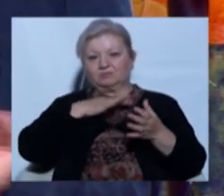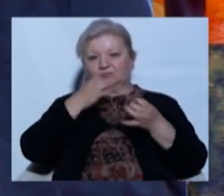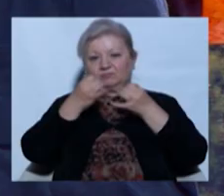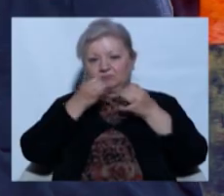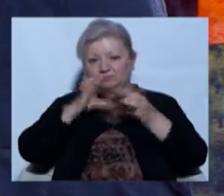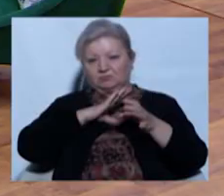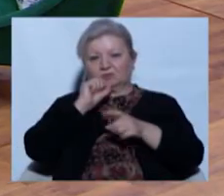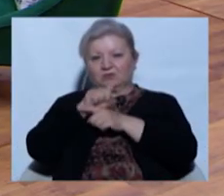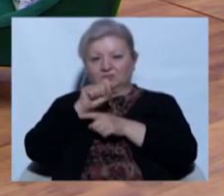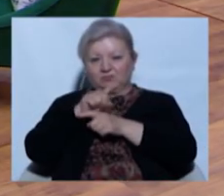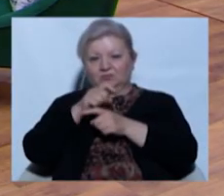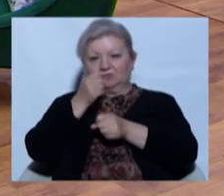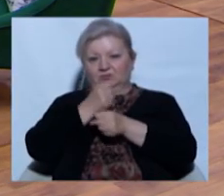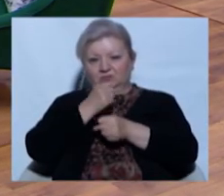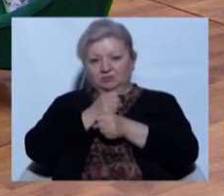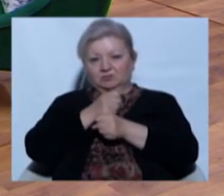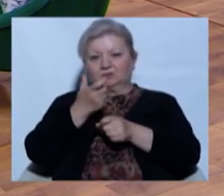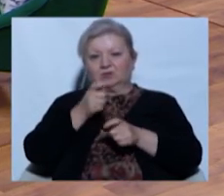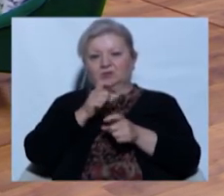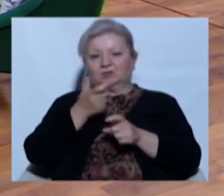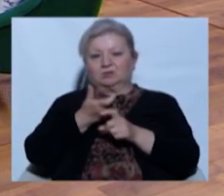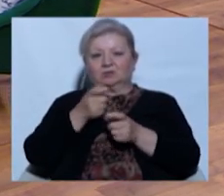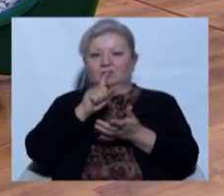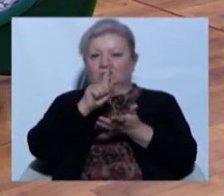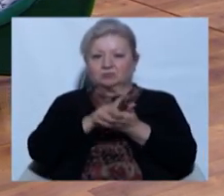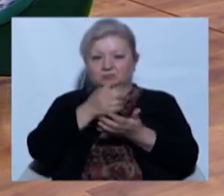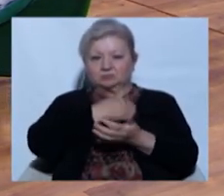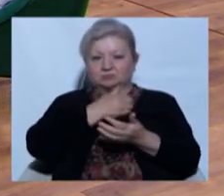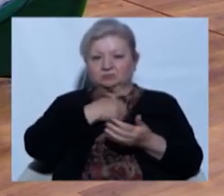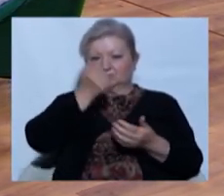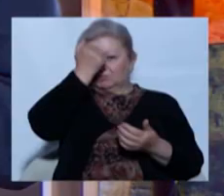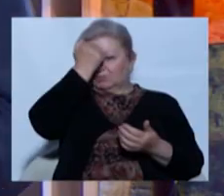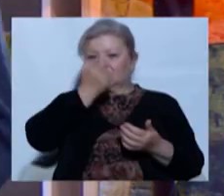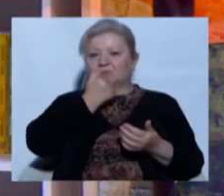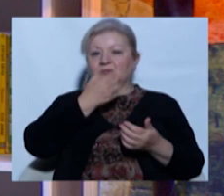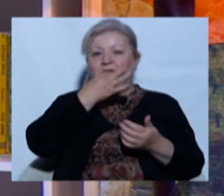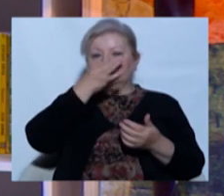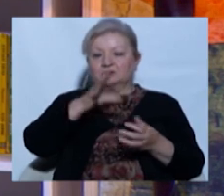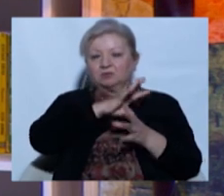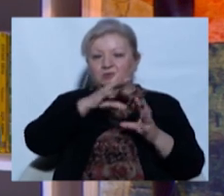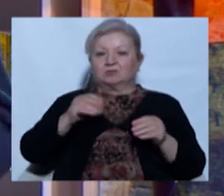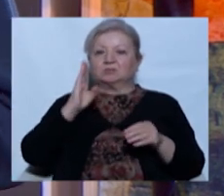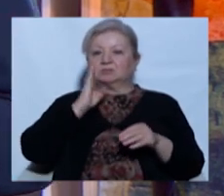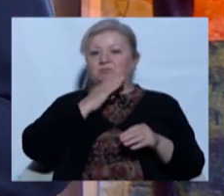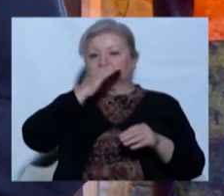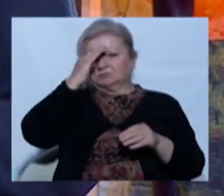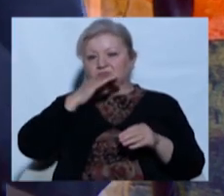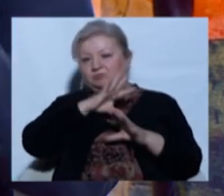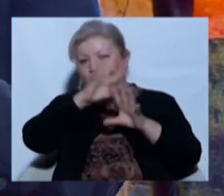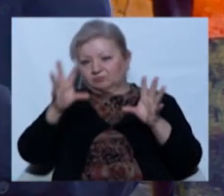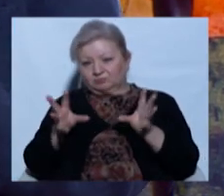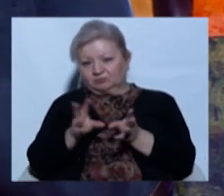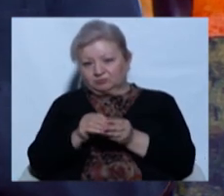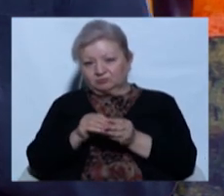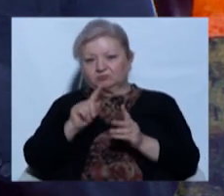გავაკეთეთ დავალებები. მე აუცილებლად მინდა მადლობა მოგიხადოთ ყველა იმ მოსწავლეს და მშობლებსაც, მათ შორის